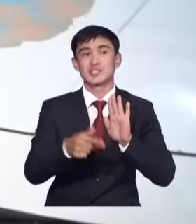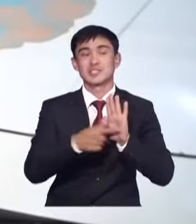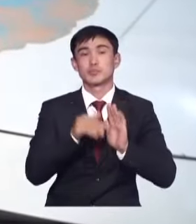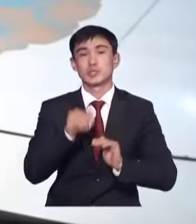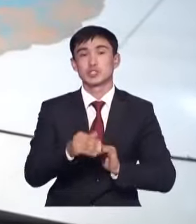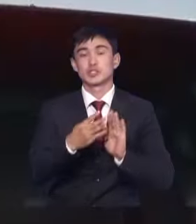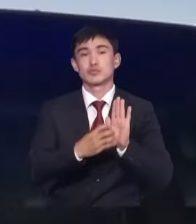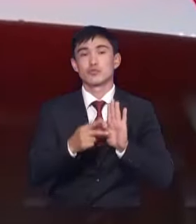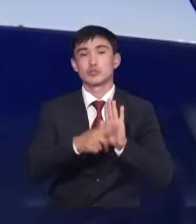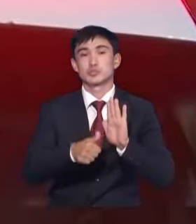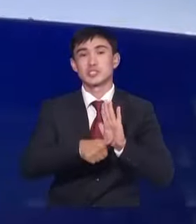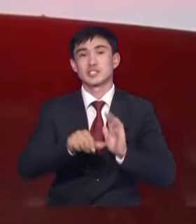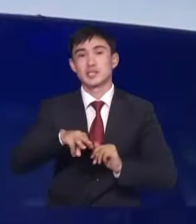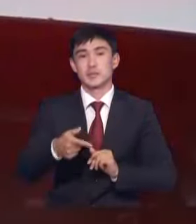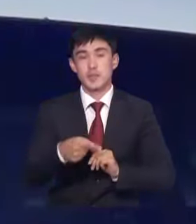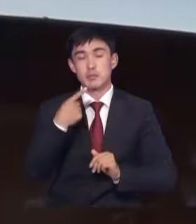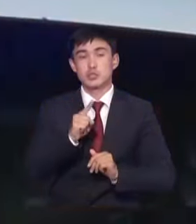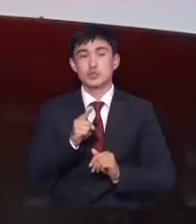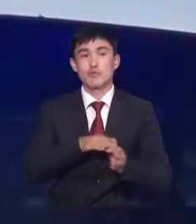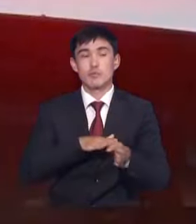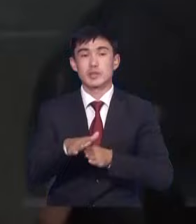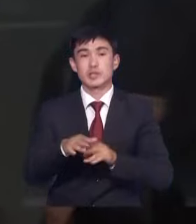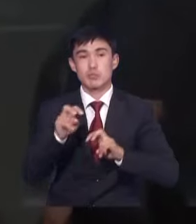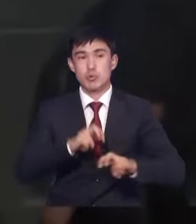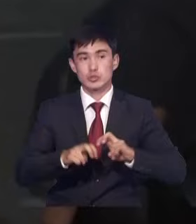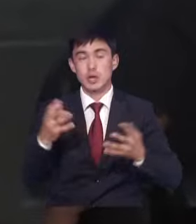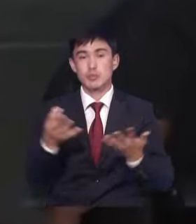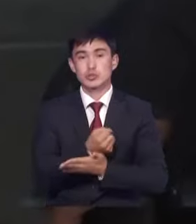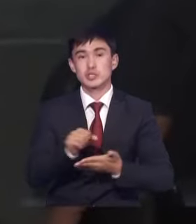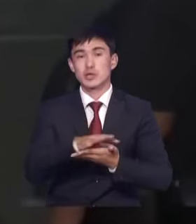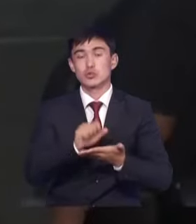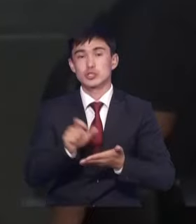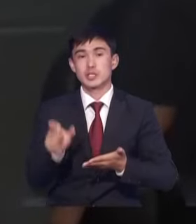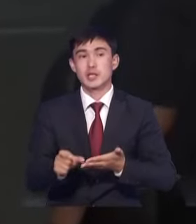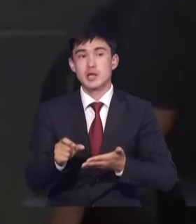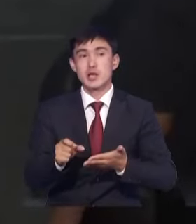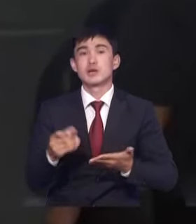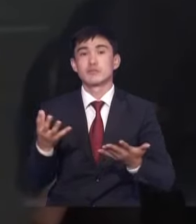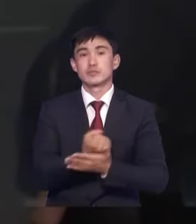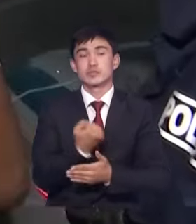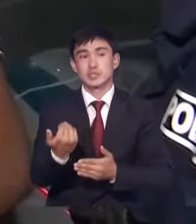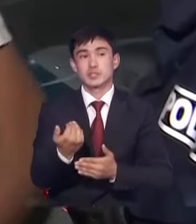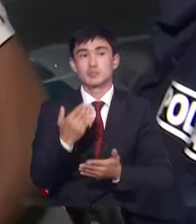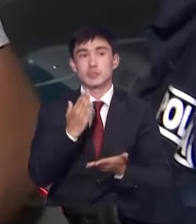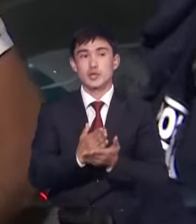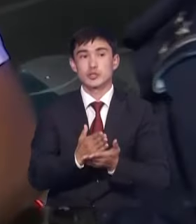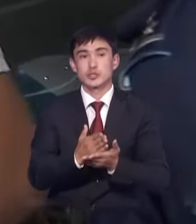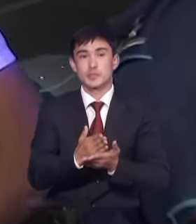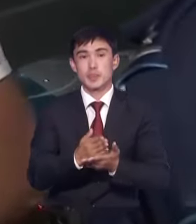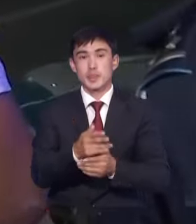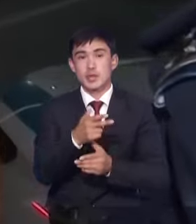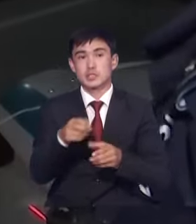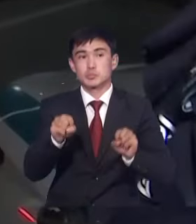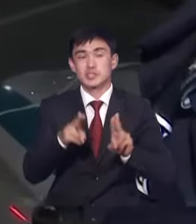986 тенге. Отметим, что осуществить поиск и обнаружение нарушителей в частности удается благодаря имеющимся на вооружении